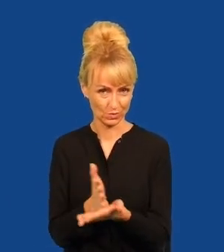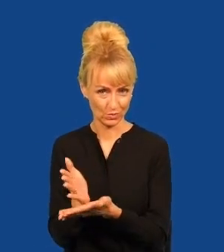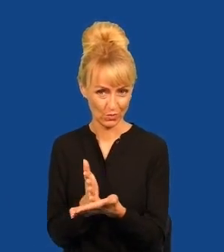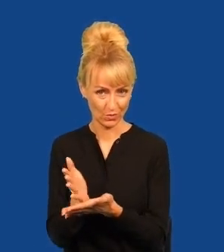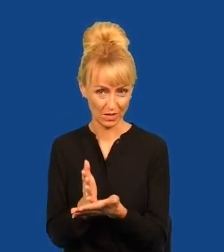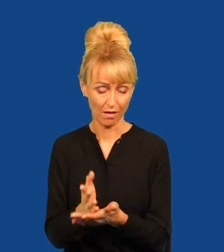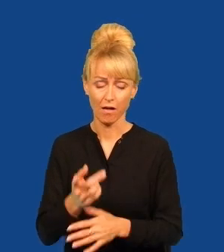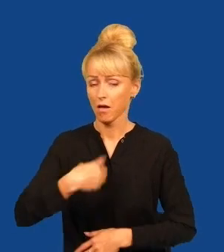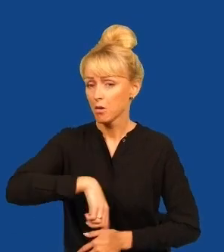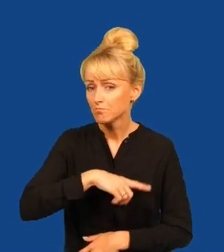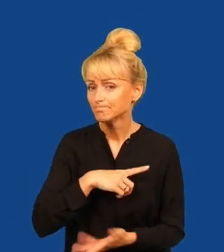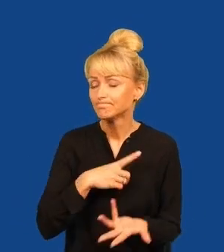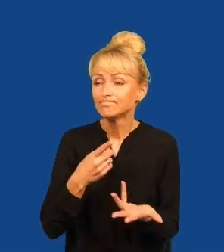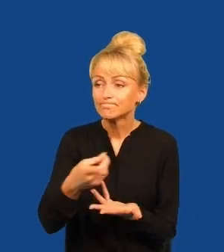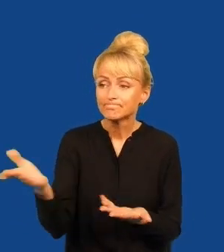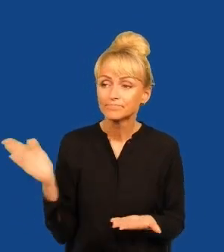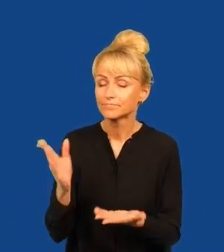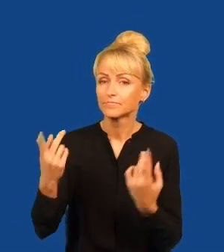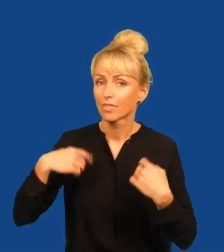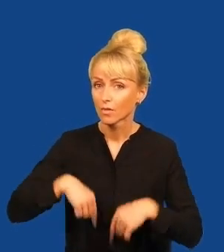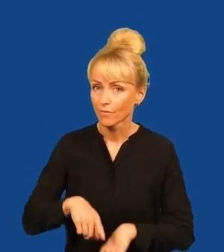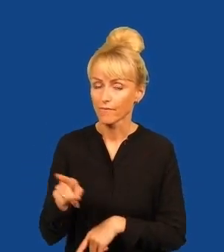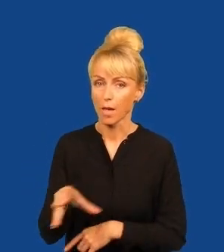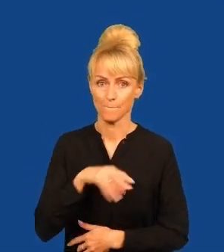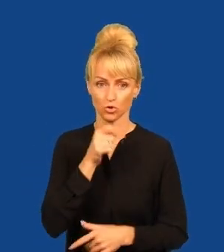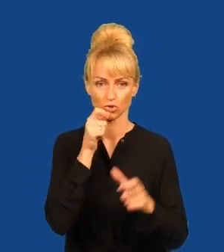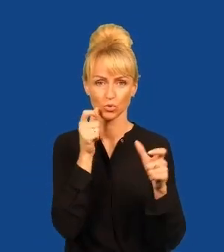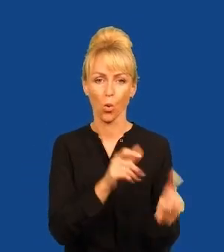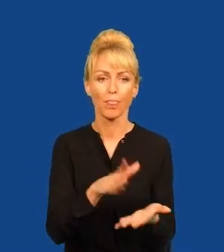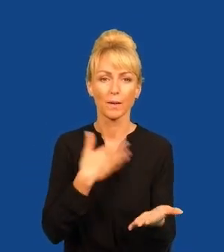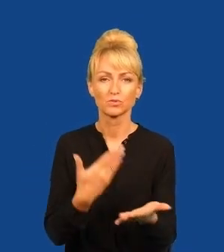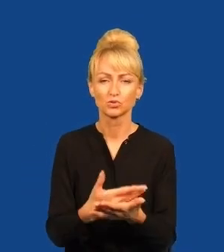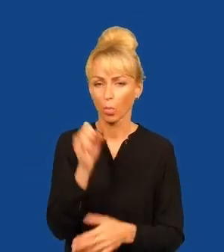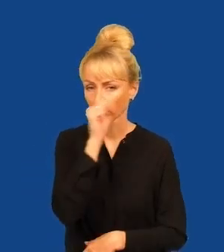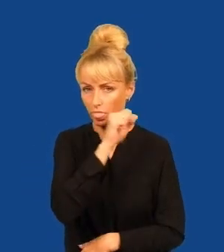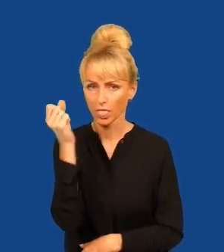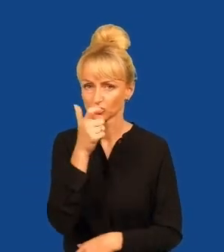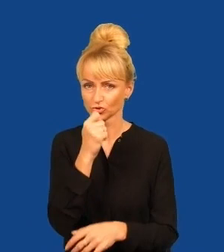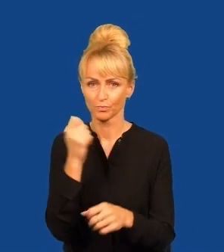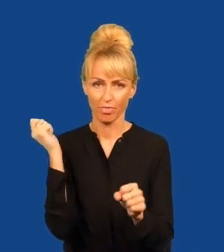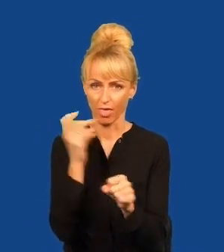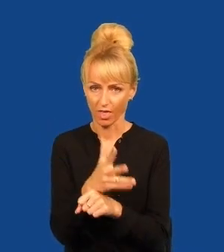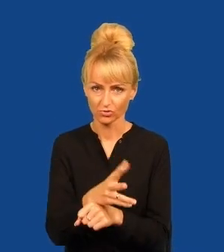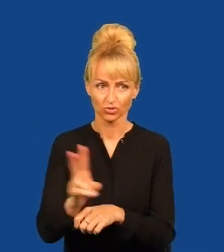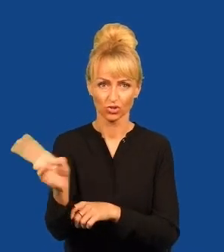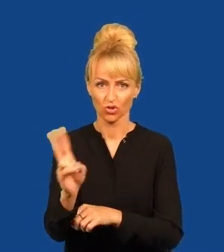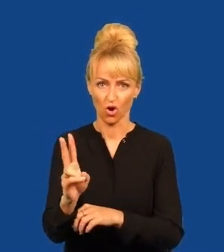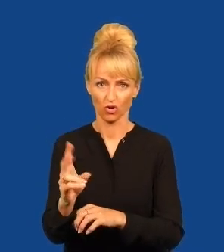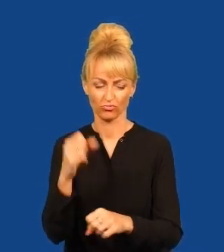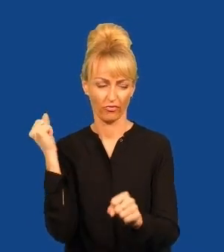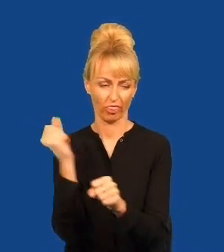zgłosimy jakieś na przykład nielegalnie wyrzucone śmieci w lesie. Natomiast mamy tutaj potrzebę biznesową, wymaganie must